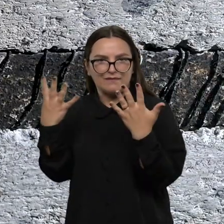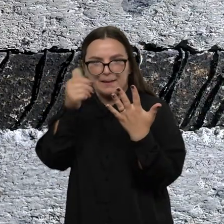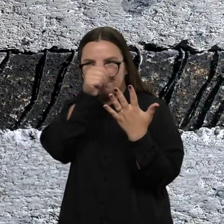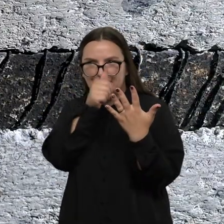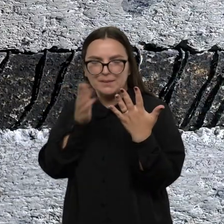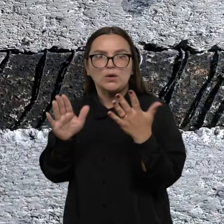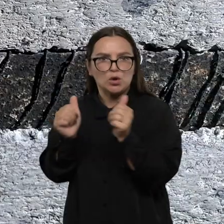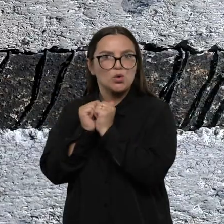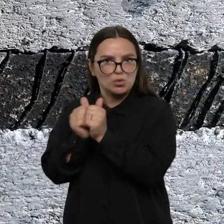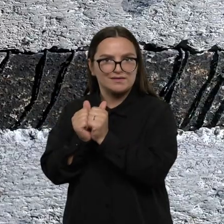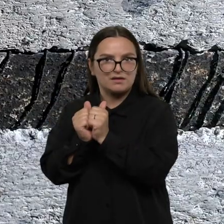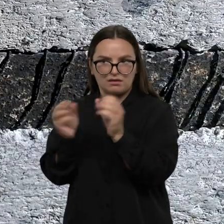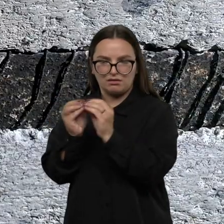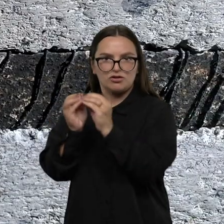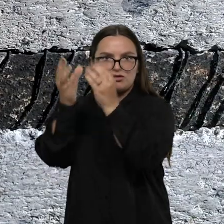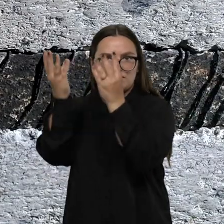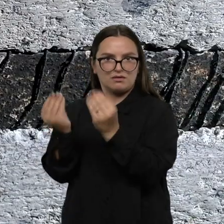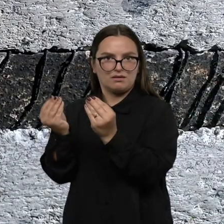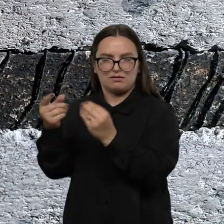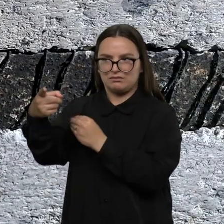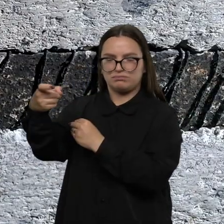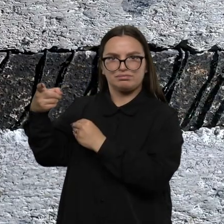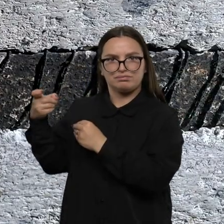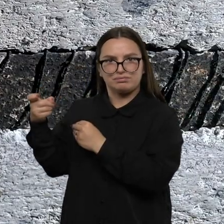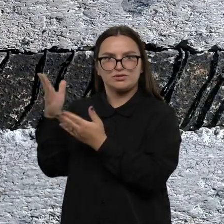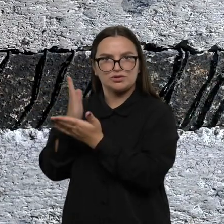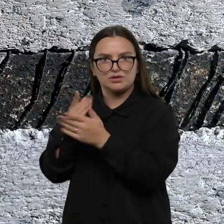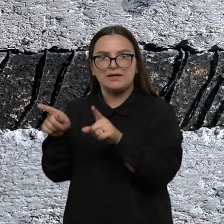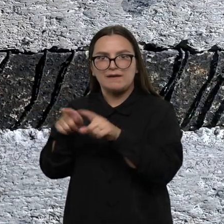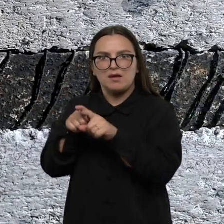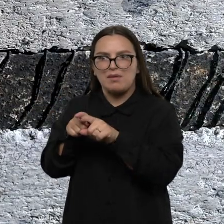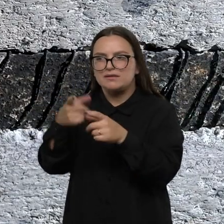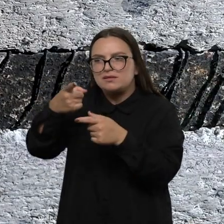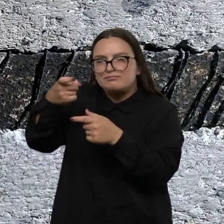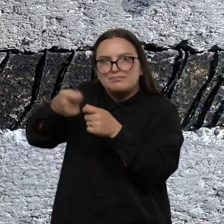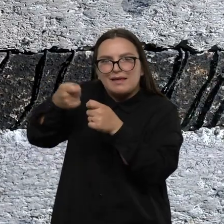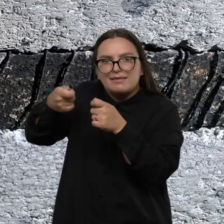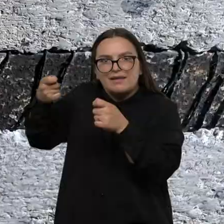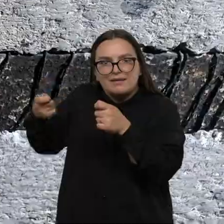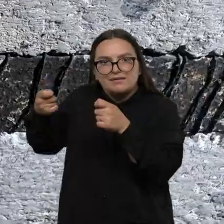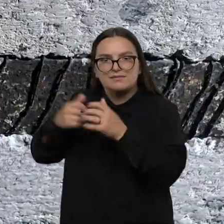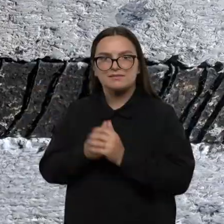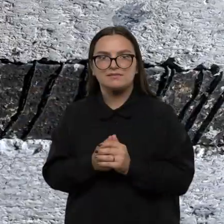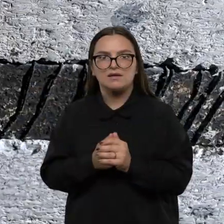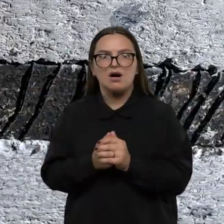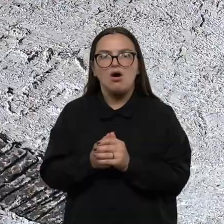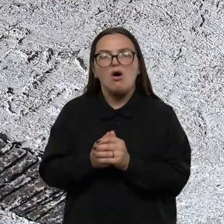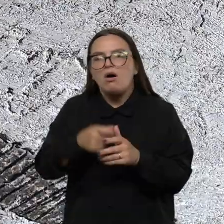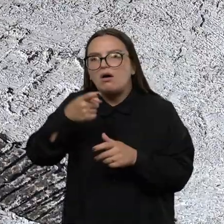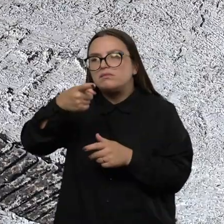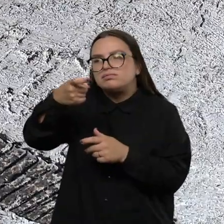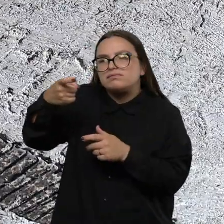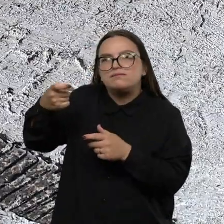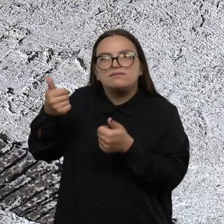9 mėnuo, tai rugsėjis būtų ir 10 diena atrodo. Ir toliau dar užrašas tęsiasi.